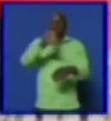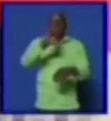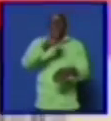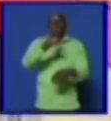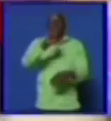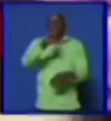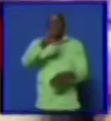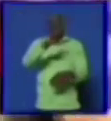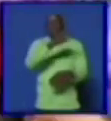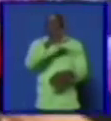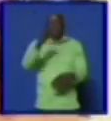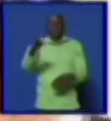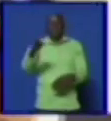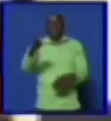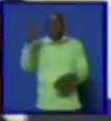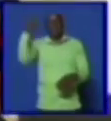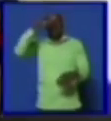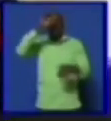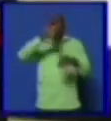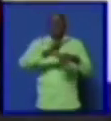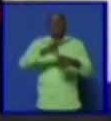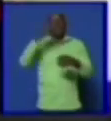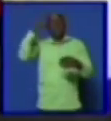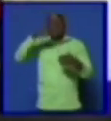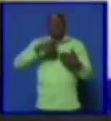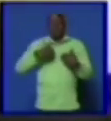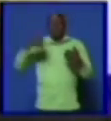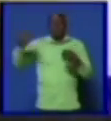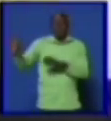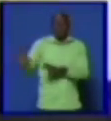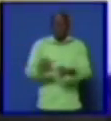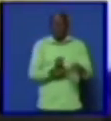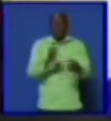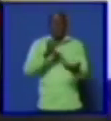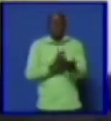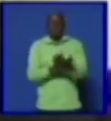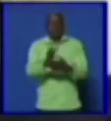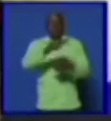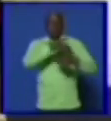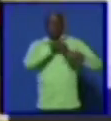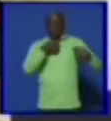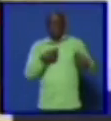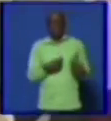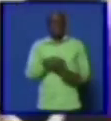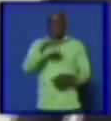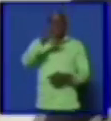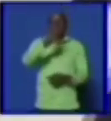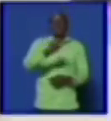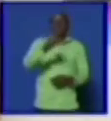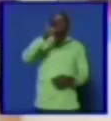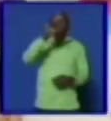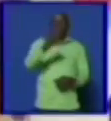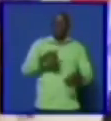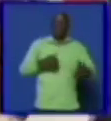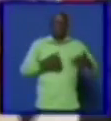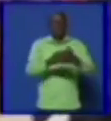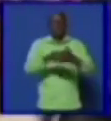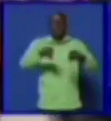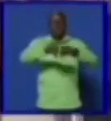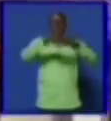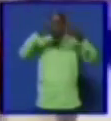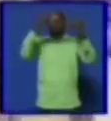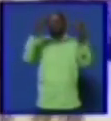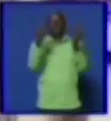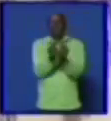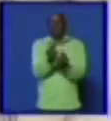Burkina. Le poste consulaire du Burkina aménage ainsi de Manhattan au cœur de New York pour se rapprocher du quartier général de la majorité